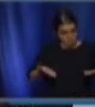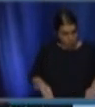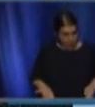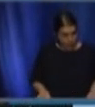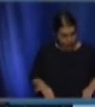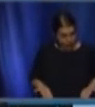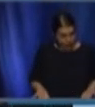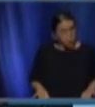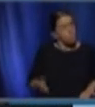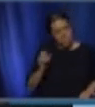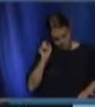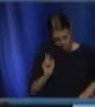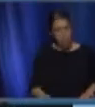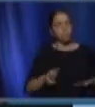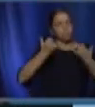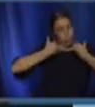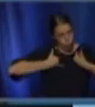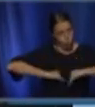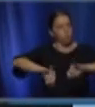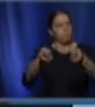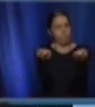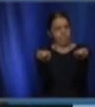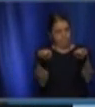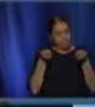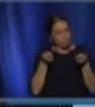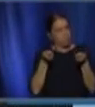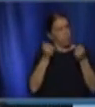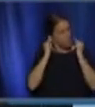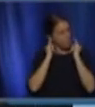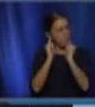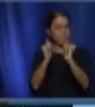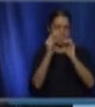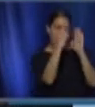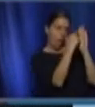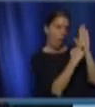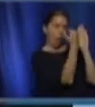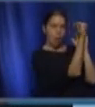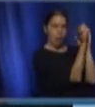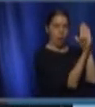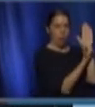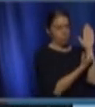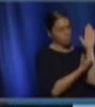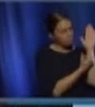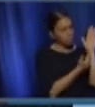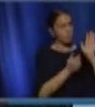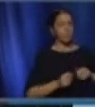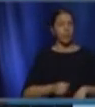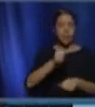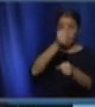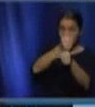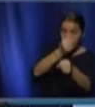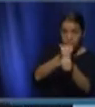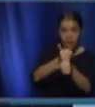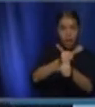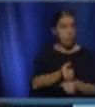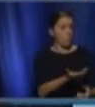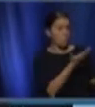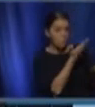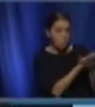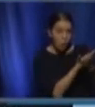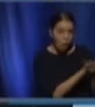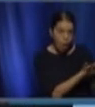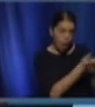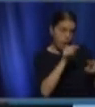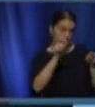au travail et aller à l'école. C'est deux activités là, qu'on doit garder. Puis même ces